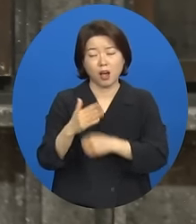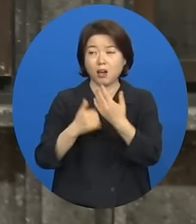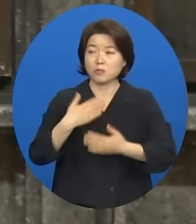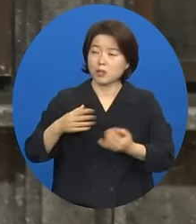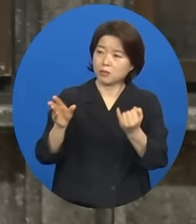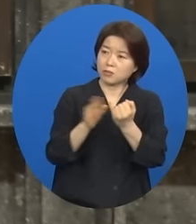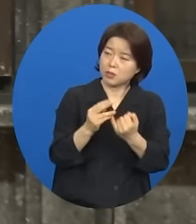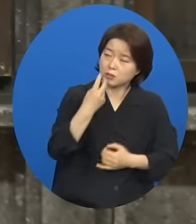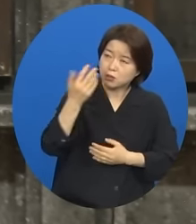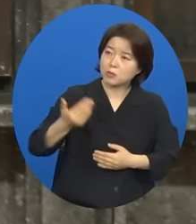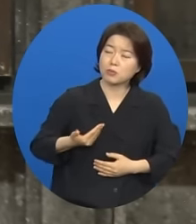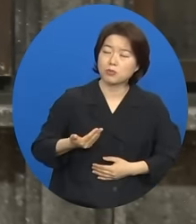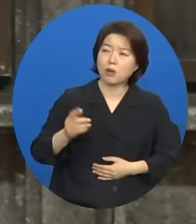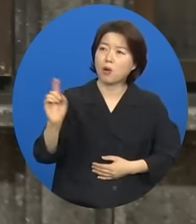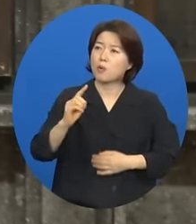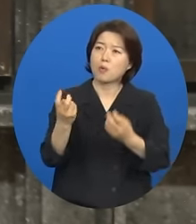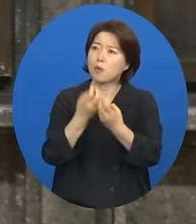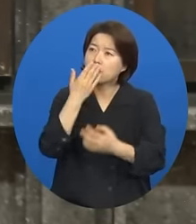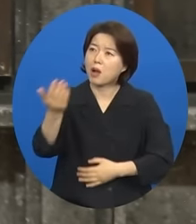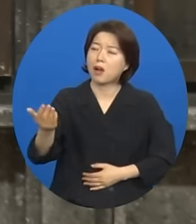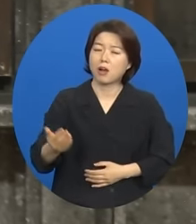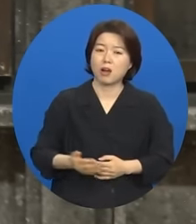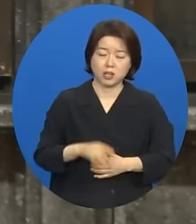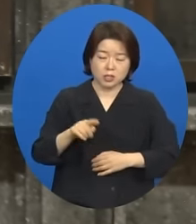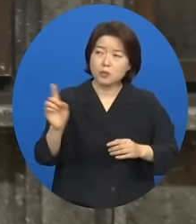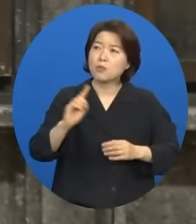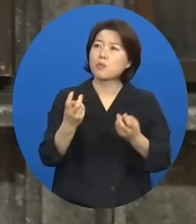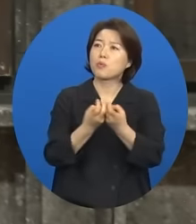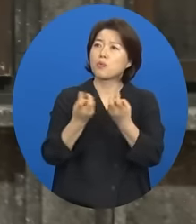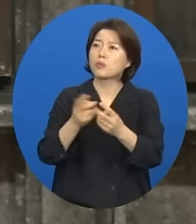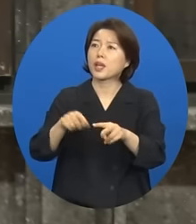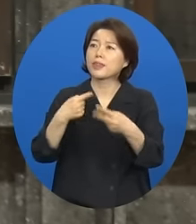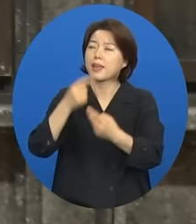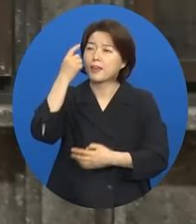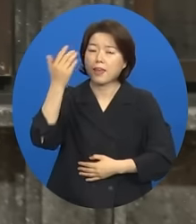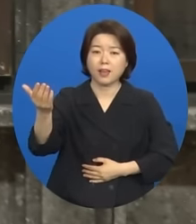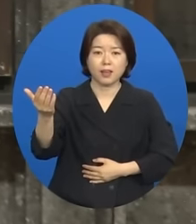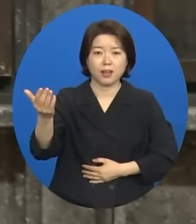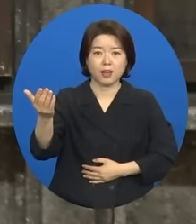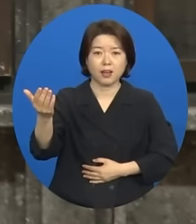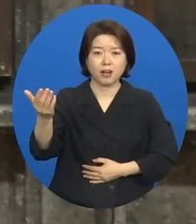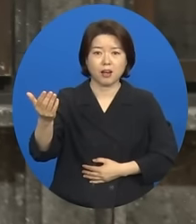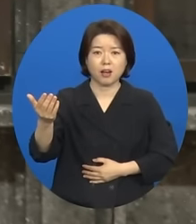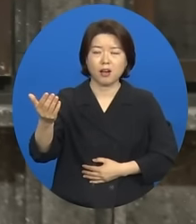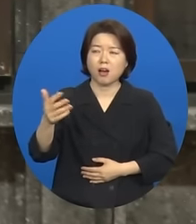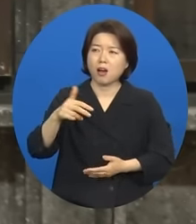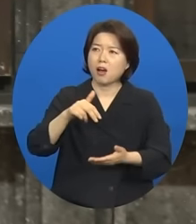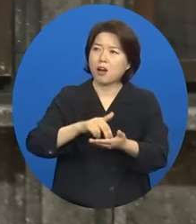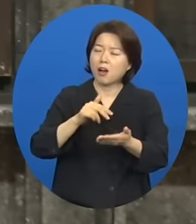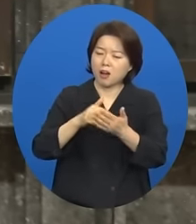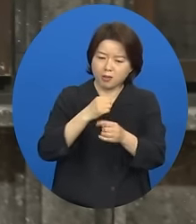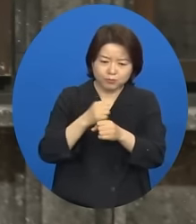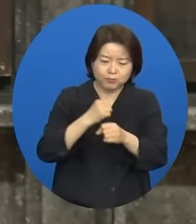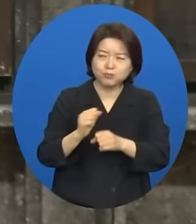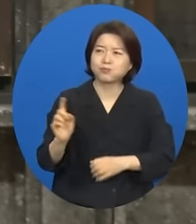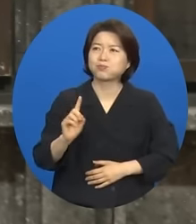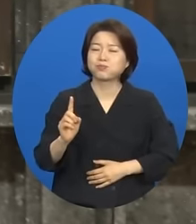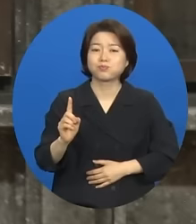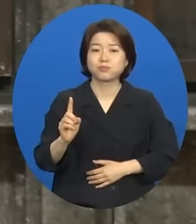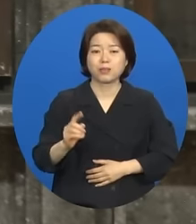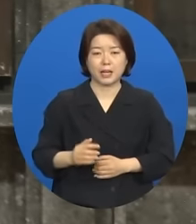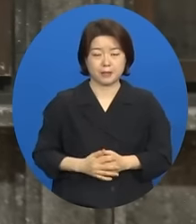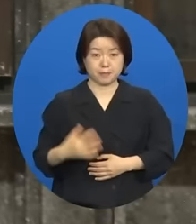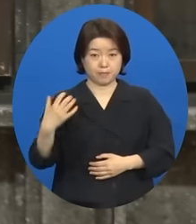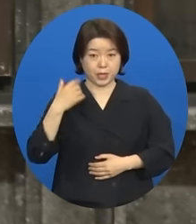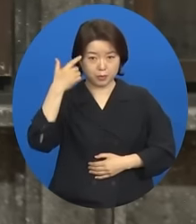주셨는데 어떻게 하나님 이러실 수 있냐? 이거를 어떻게 받아들여야 될지를 모르겠는 거예요. 그래서 담당